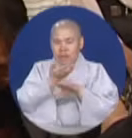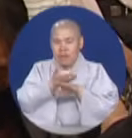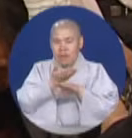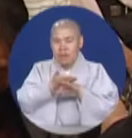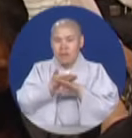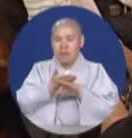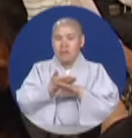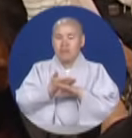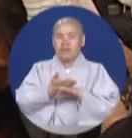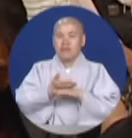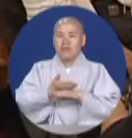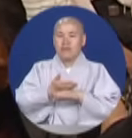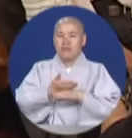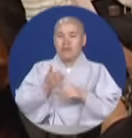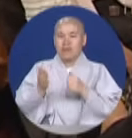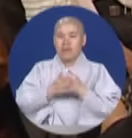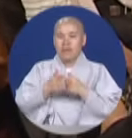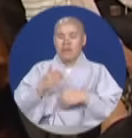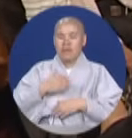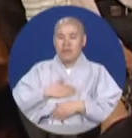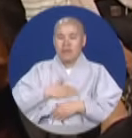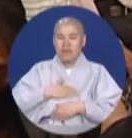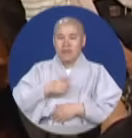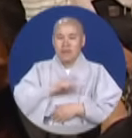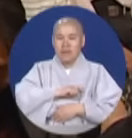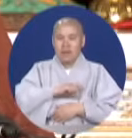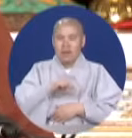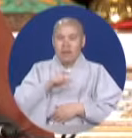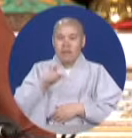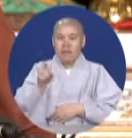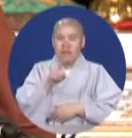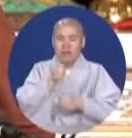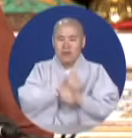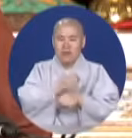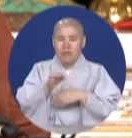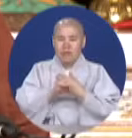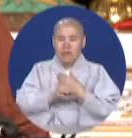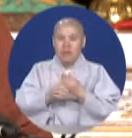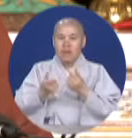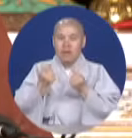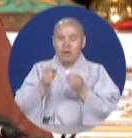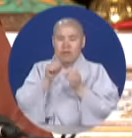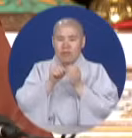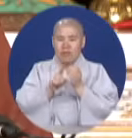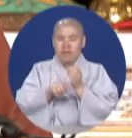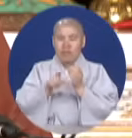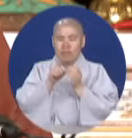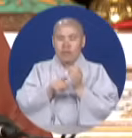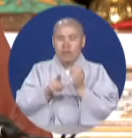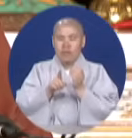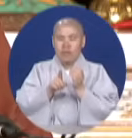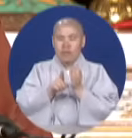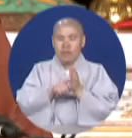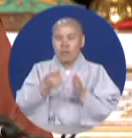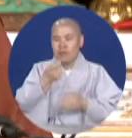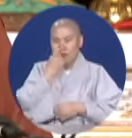그래서 이거를 저는 어떻게 이름을 붙였느냐면, 같은 불교학인데